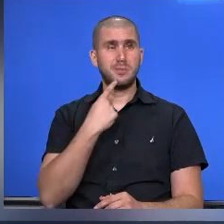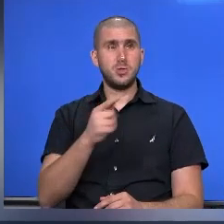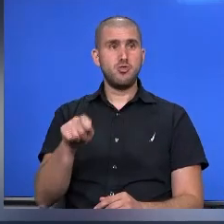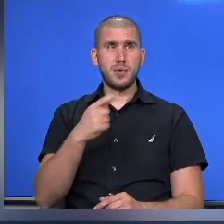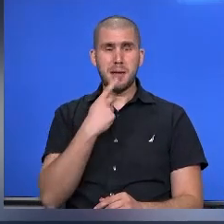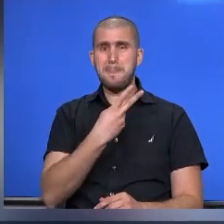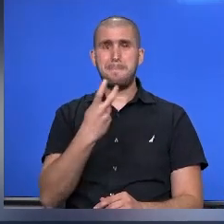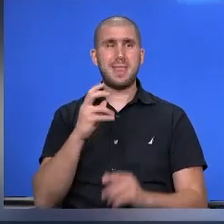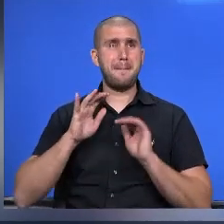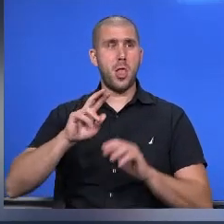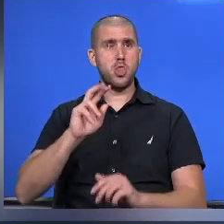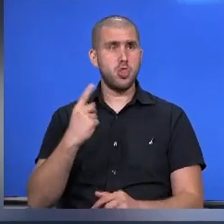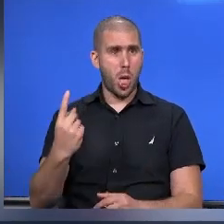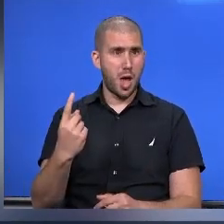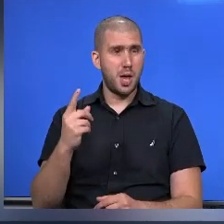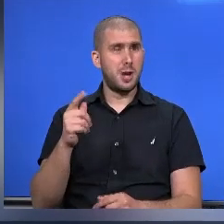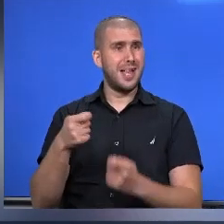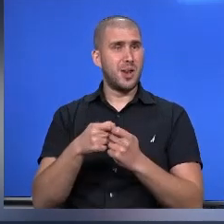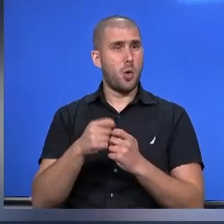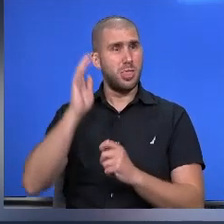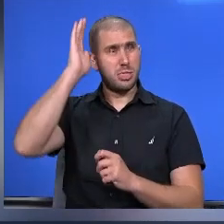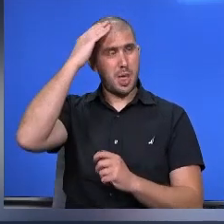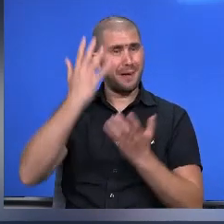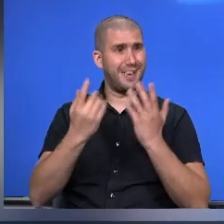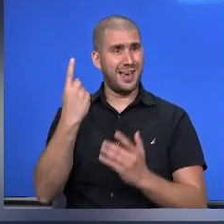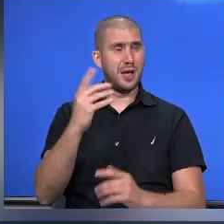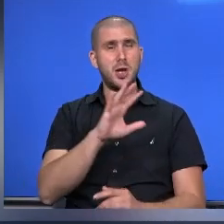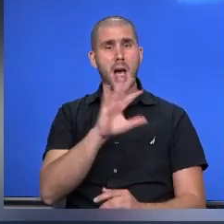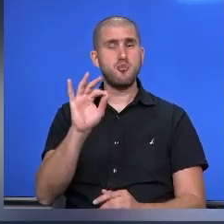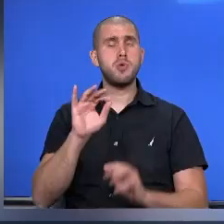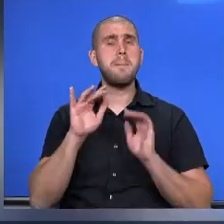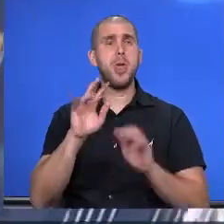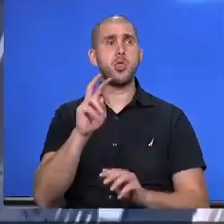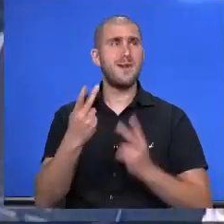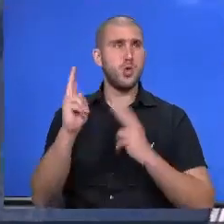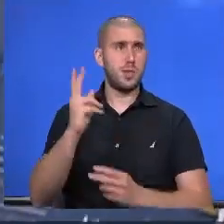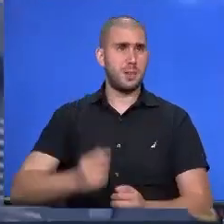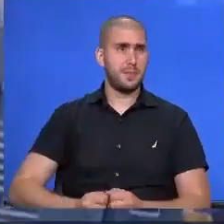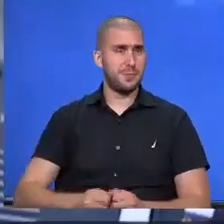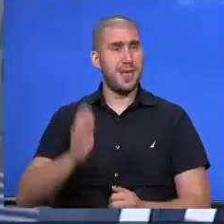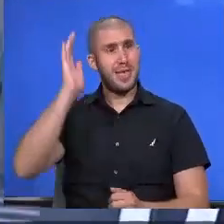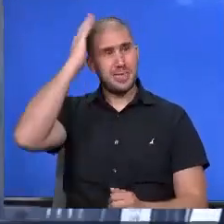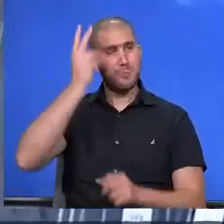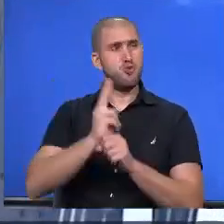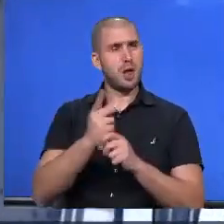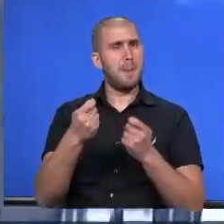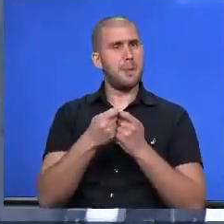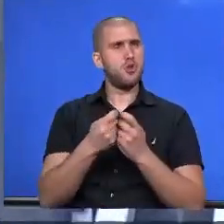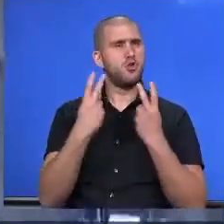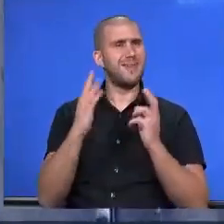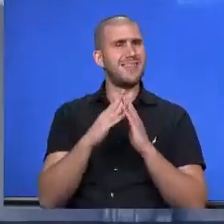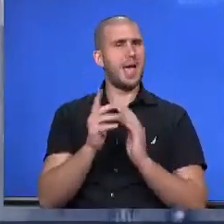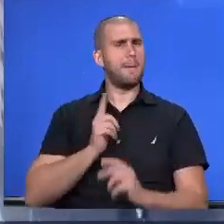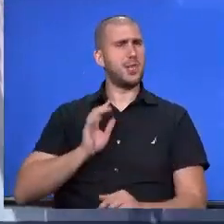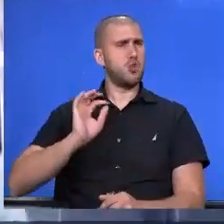worth $200 million. The Trump organization valued it at more than $500 million. טראמפ אפילו שיקר בנוגע לשווי הדירה